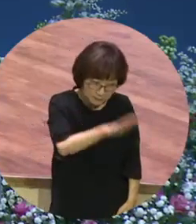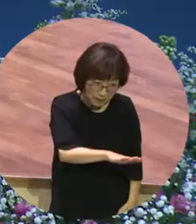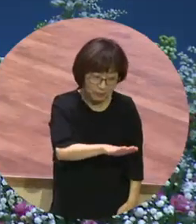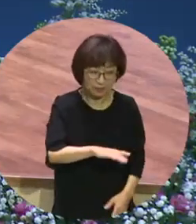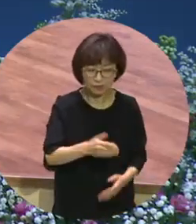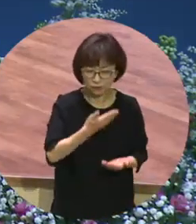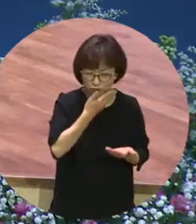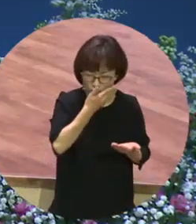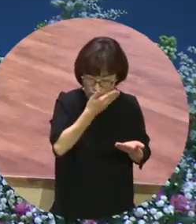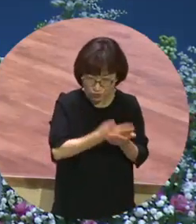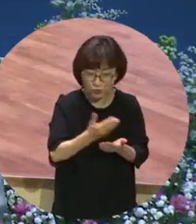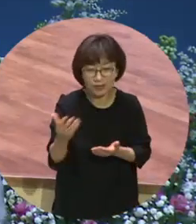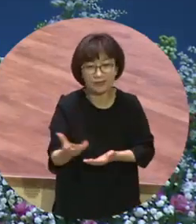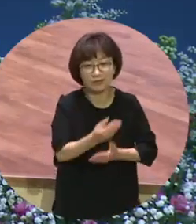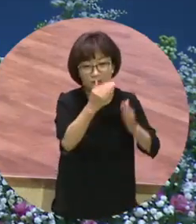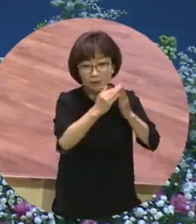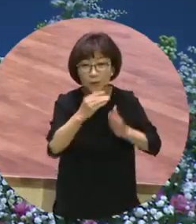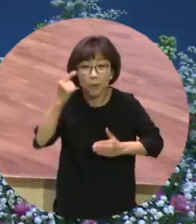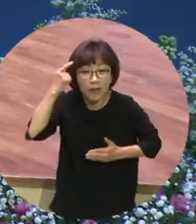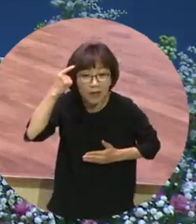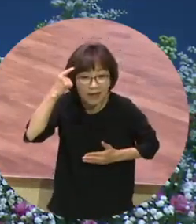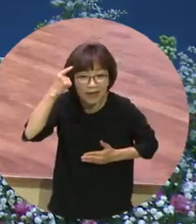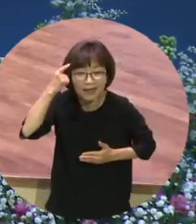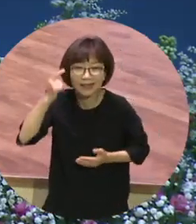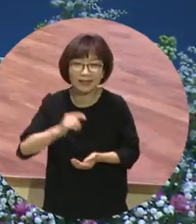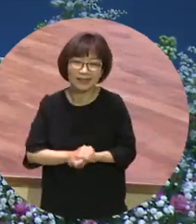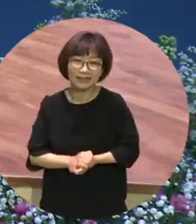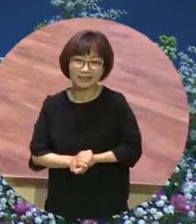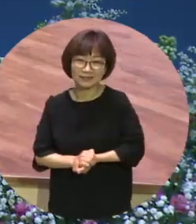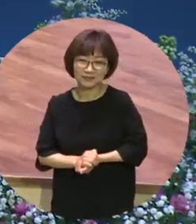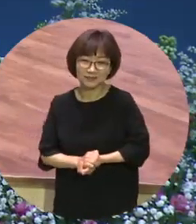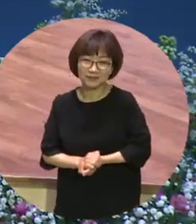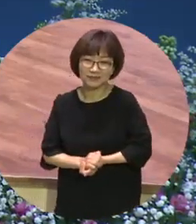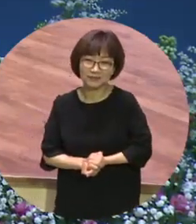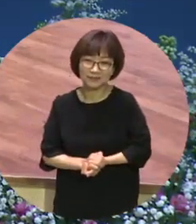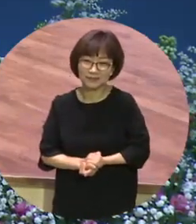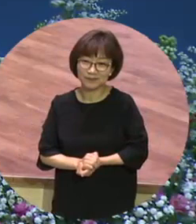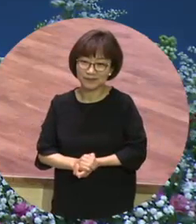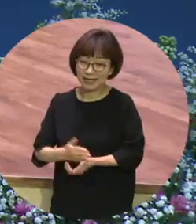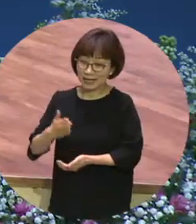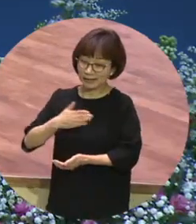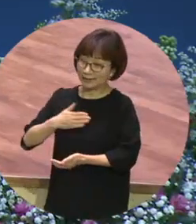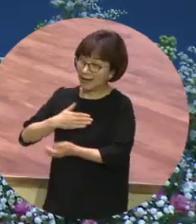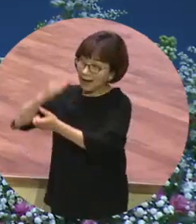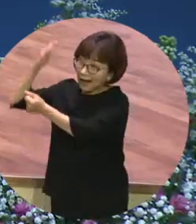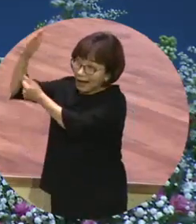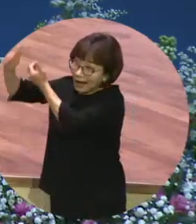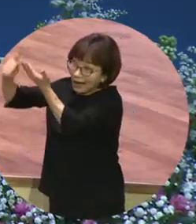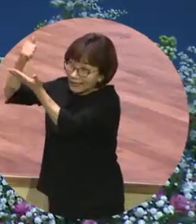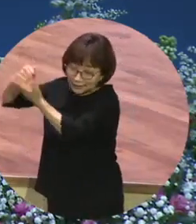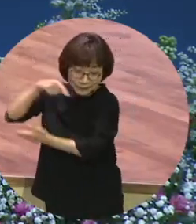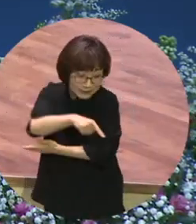아니다. 왜냐? 내가 이 성전에 임할 것이라.